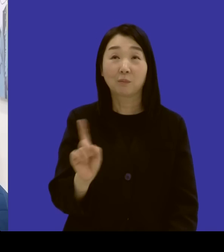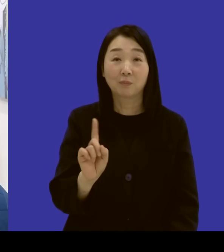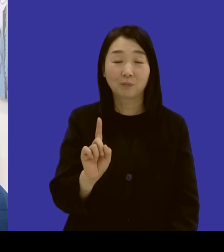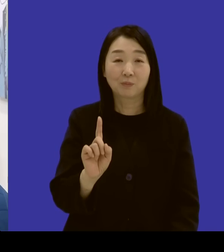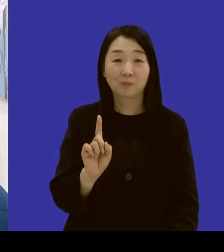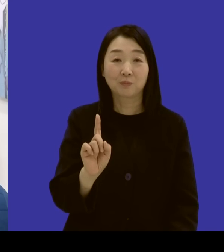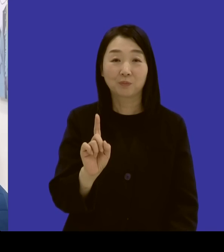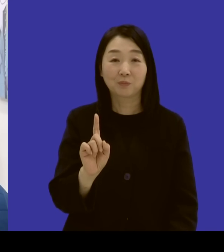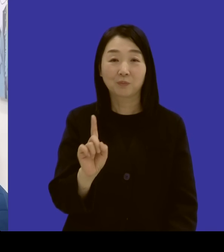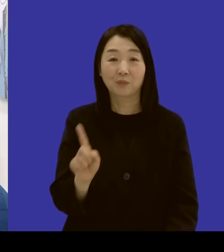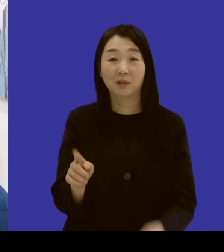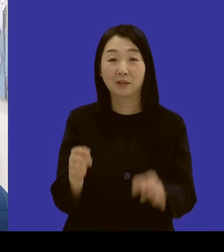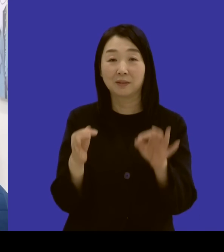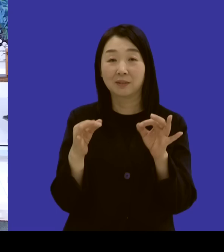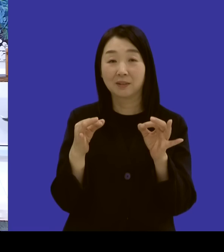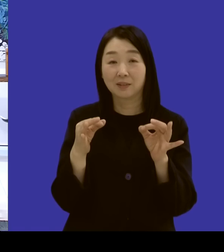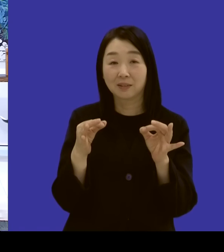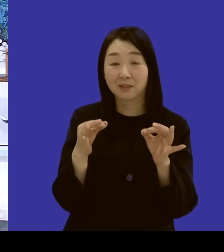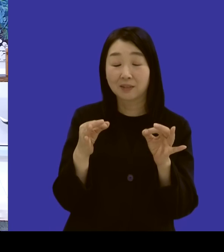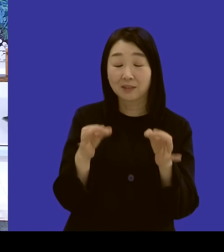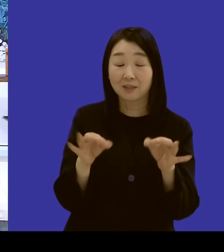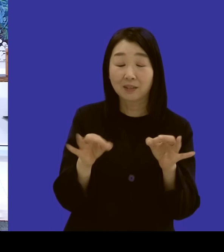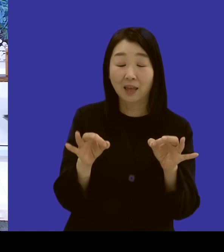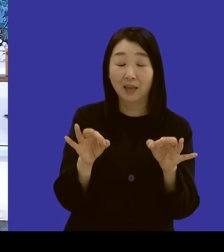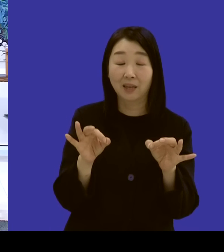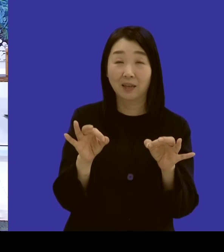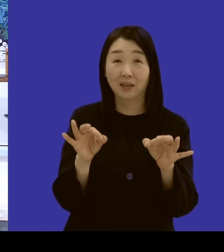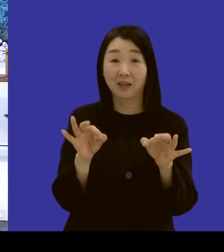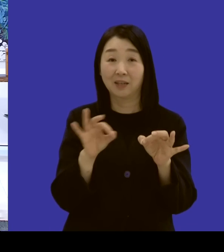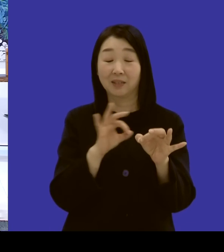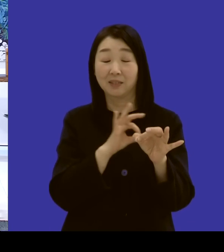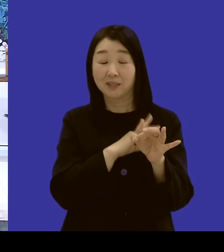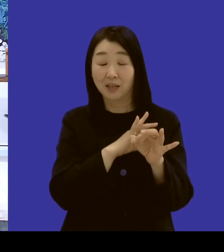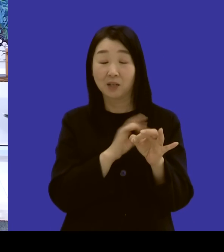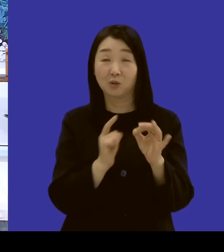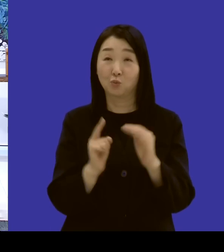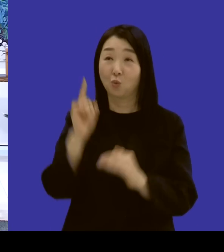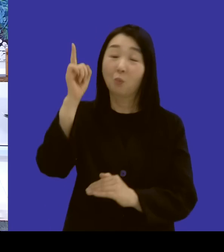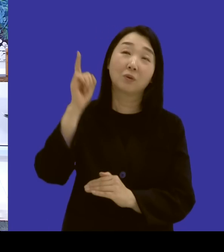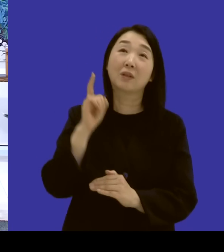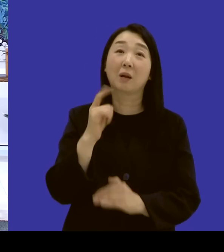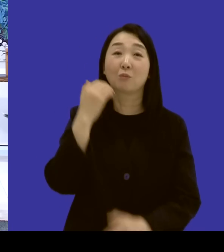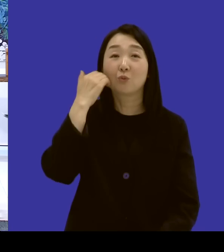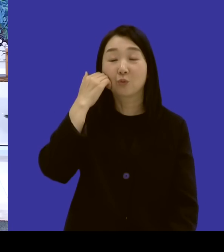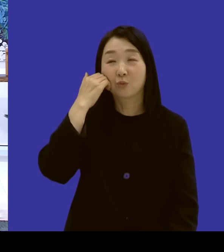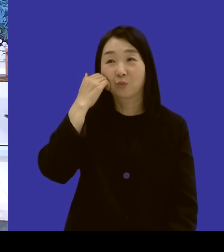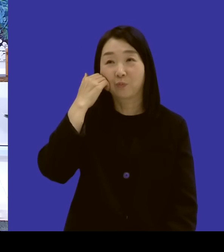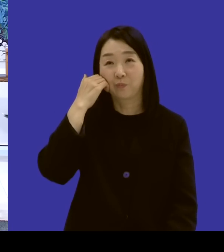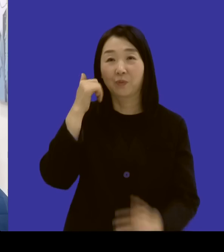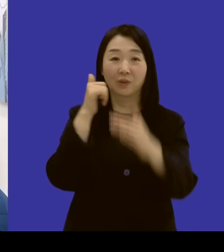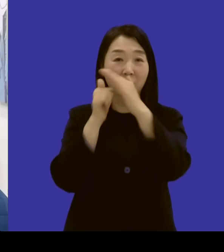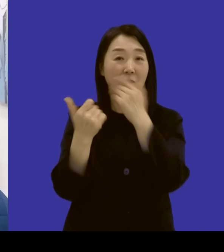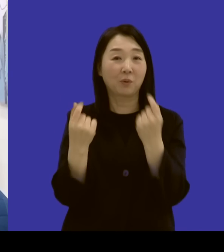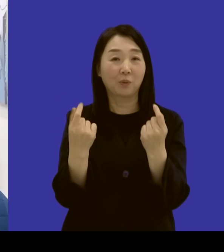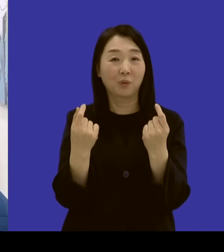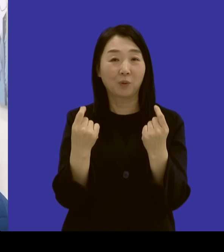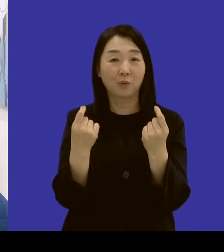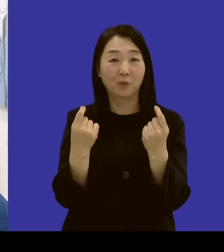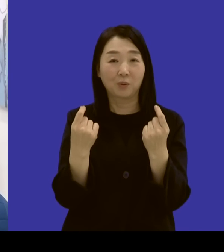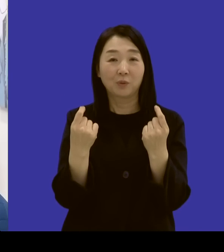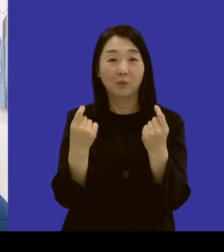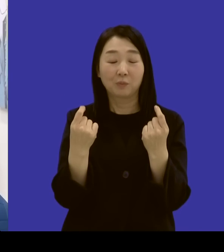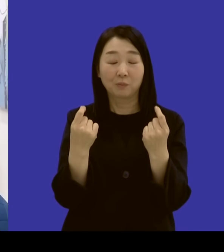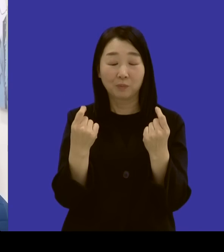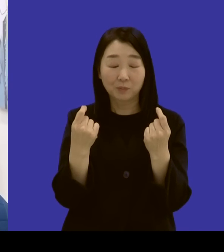그 정말 은행 가장 그 높은 은행장도 아니에요. 그거는 막 CEO라고 부르죠. 예. 거기서는 그러니까 뭐